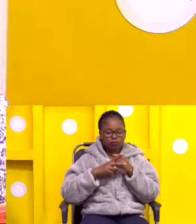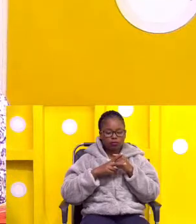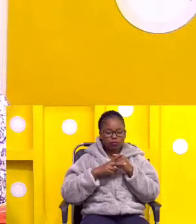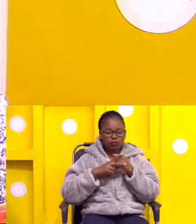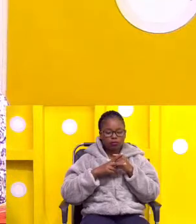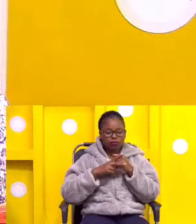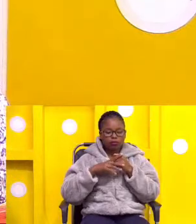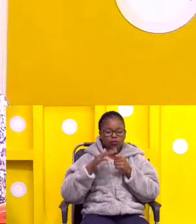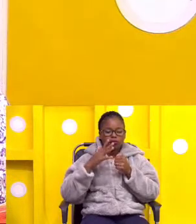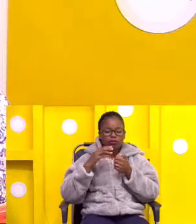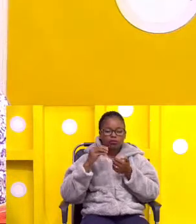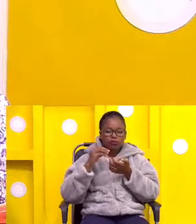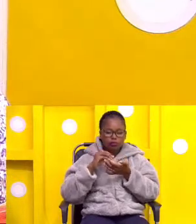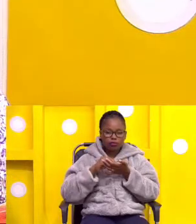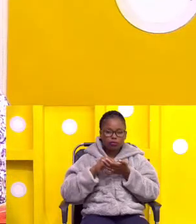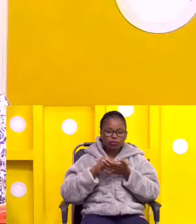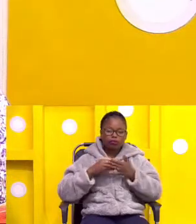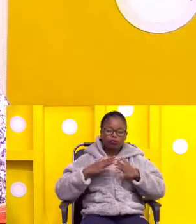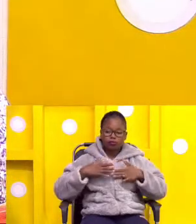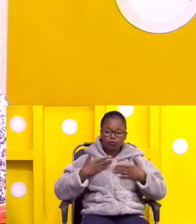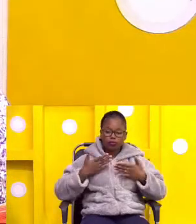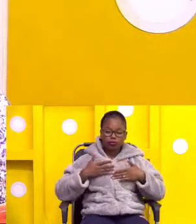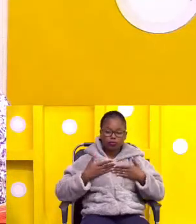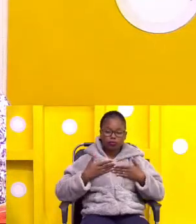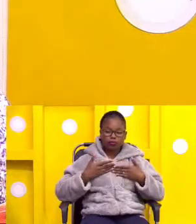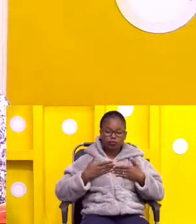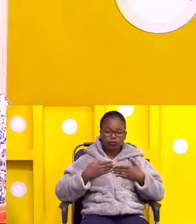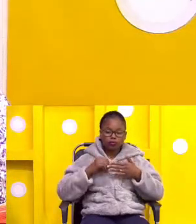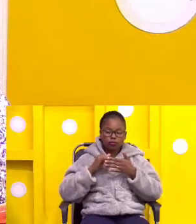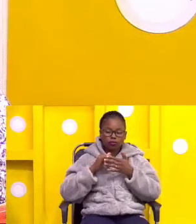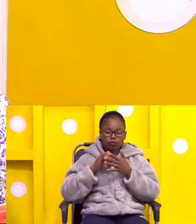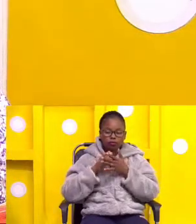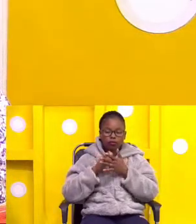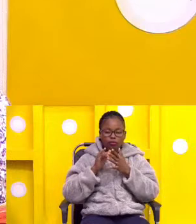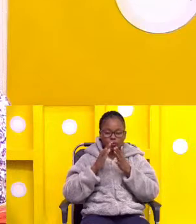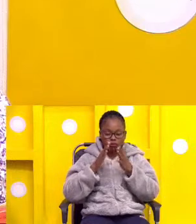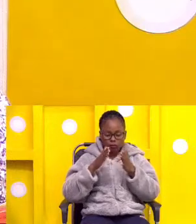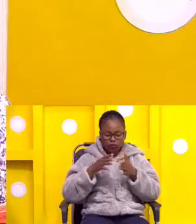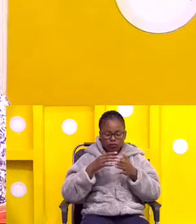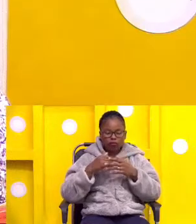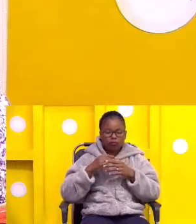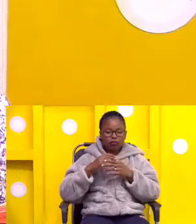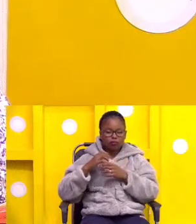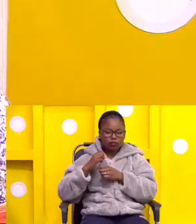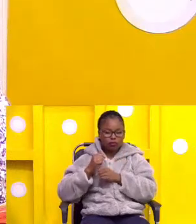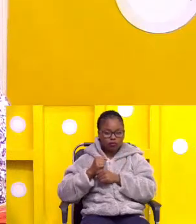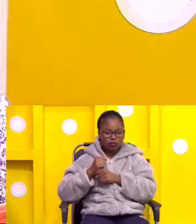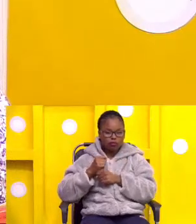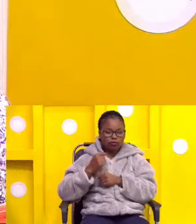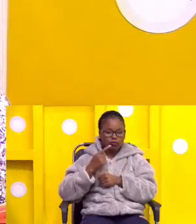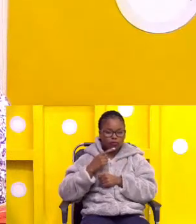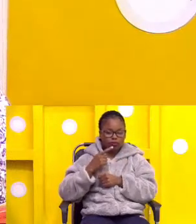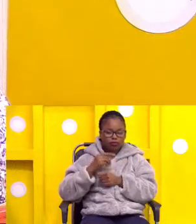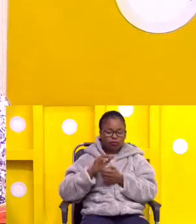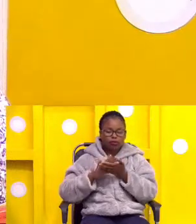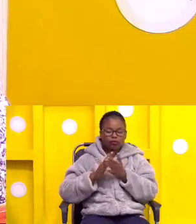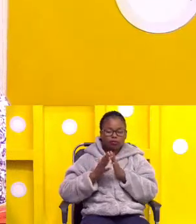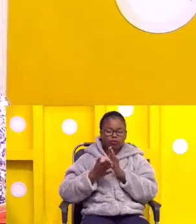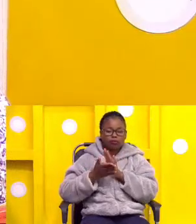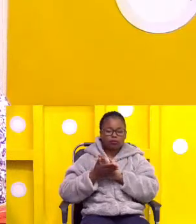nori ili, gukenari, ni mudu ule wiho kaga Jehova, na agatua Jehova mwihoko wake.